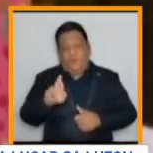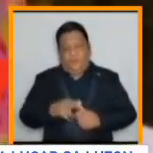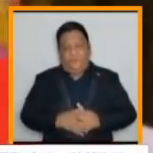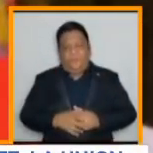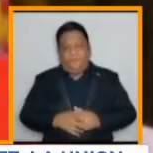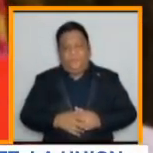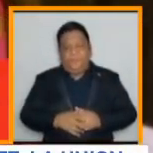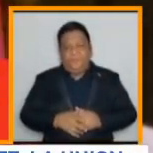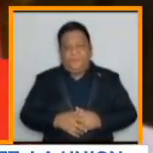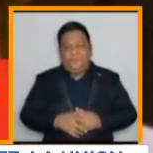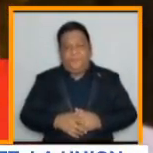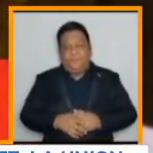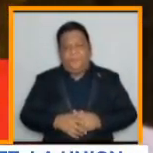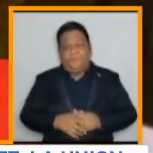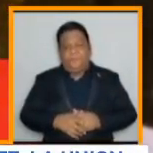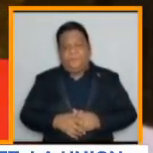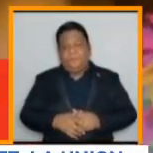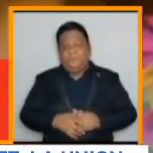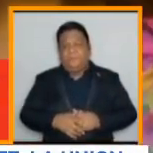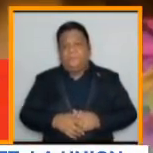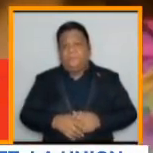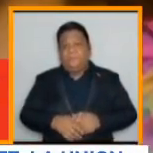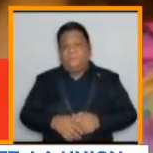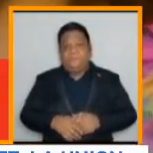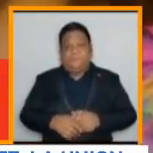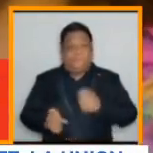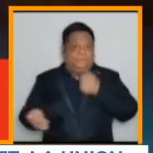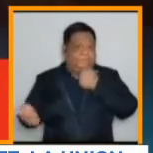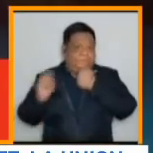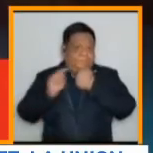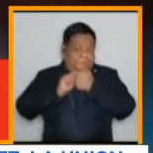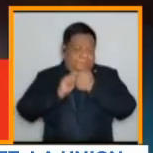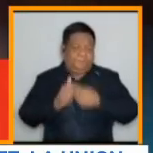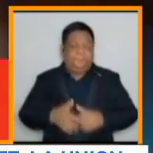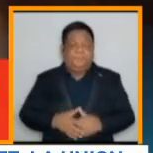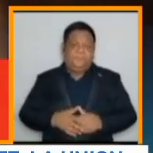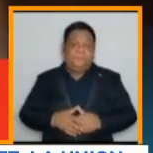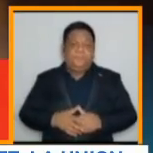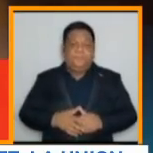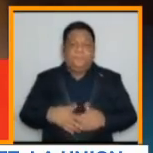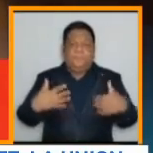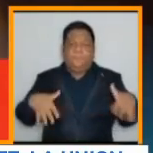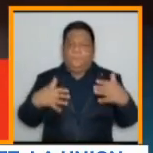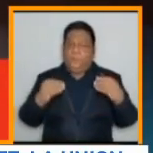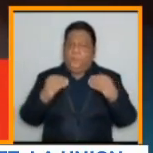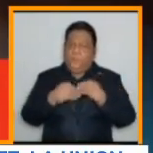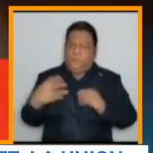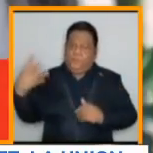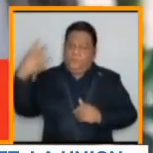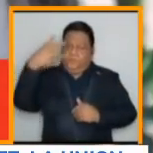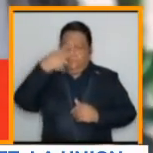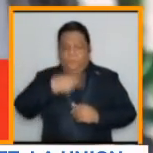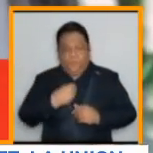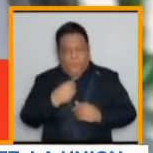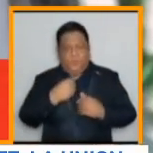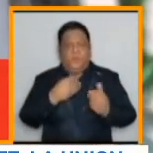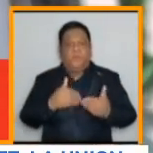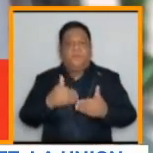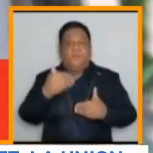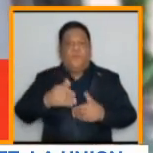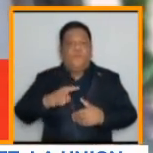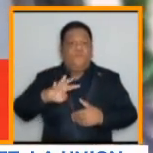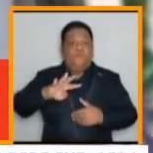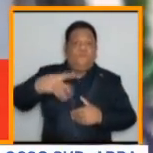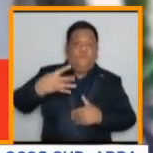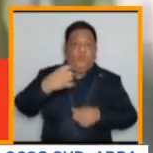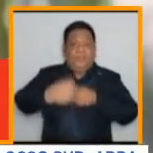Mas pinalakas at mas pinagandang kabanata raw ang dapat abangan sa ika-apat na taon ng drama